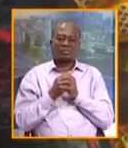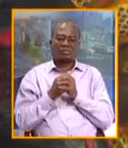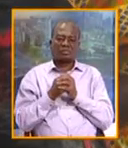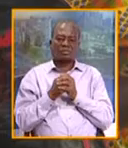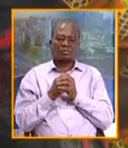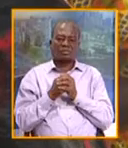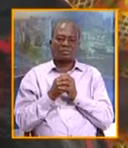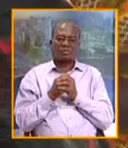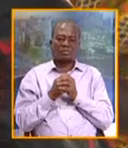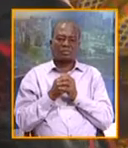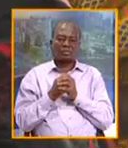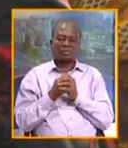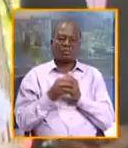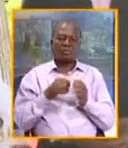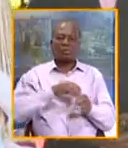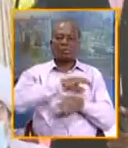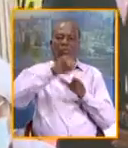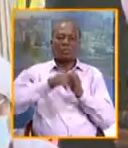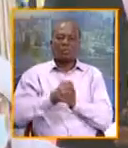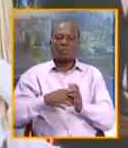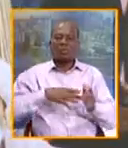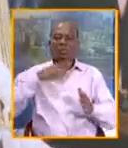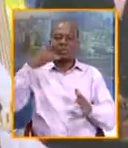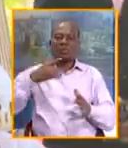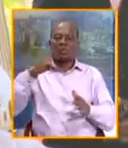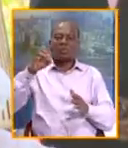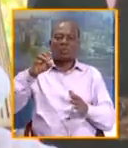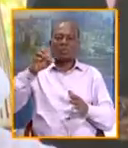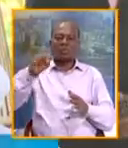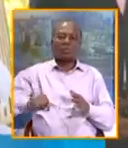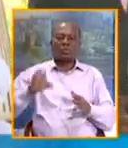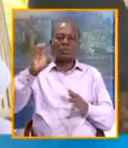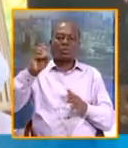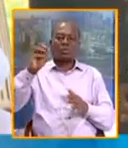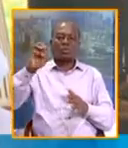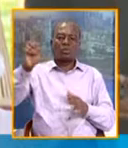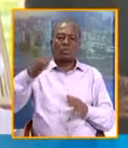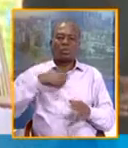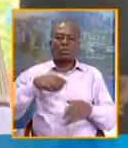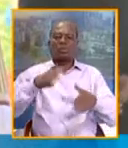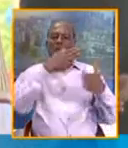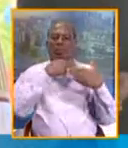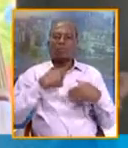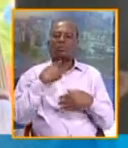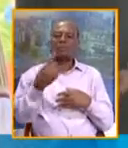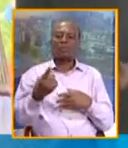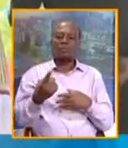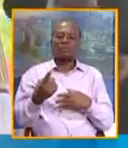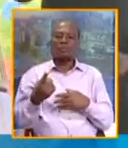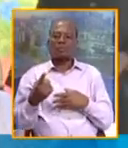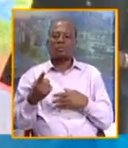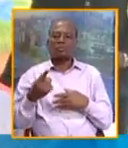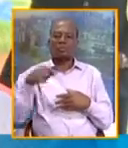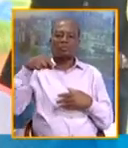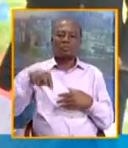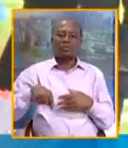de toute la délégation de secouer le charge de vous dire que